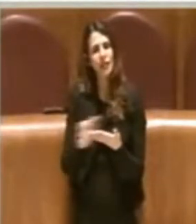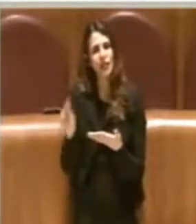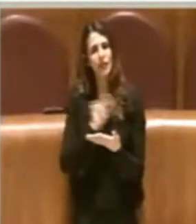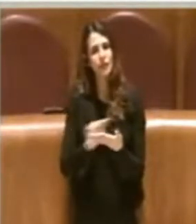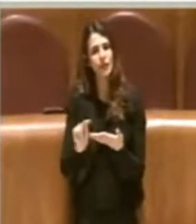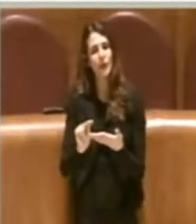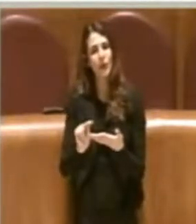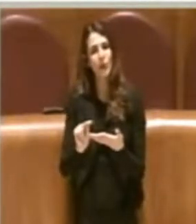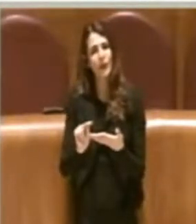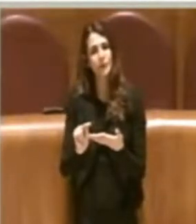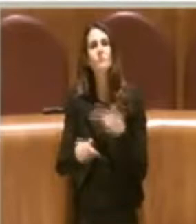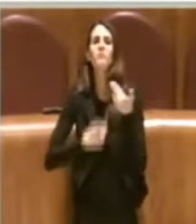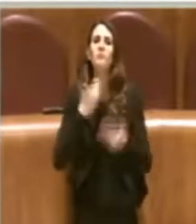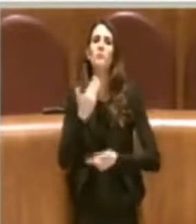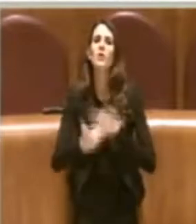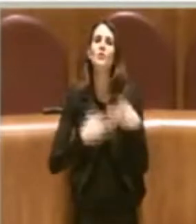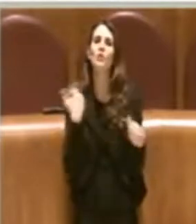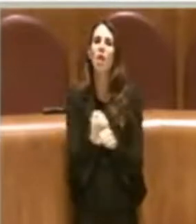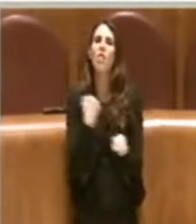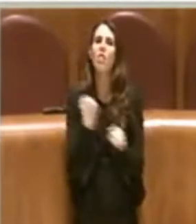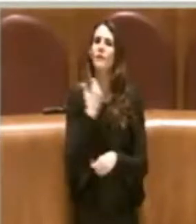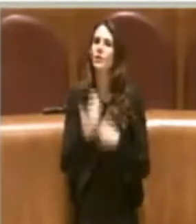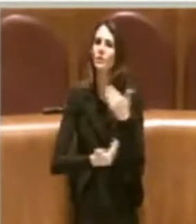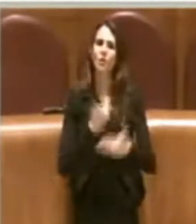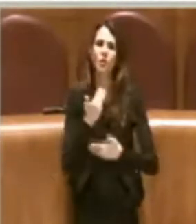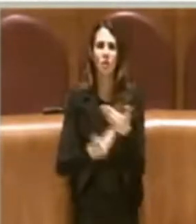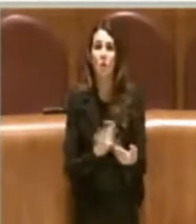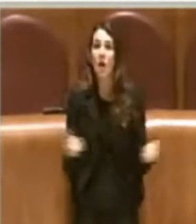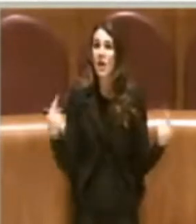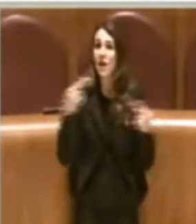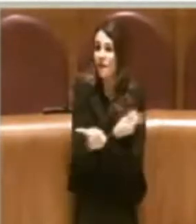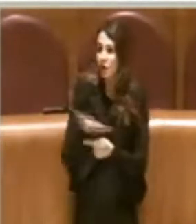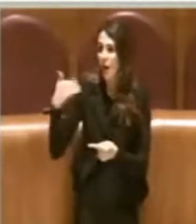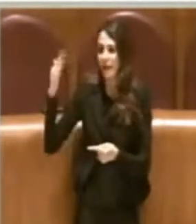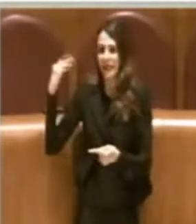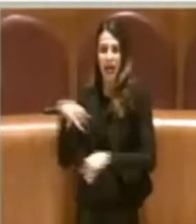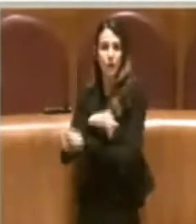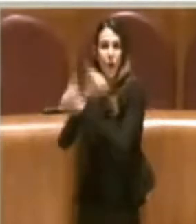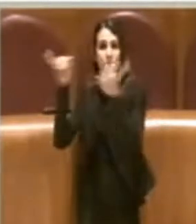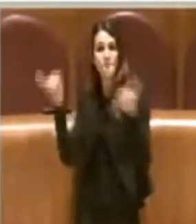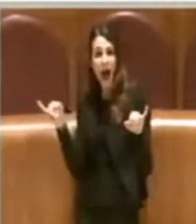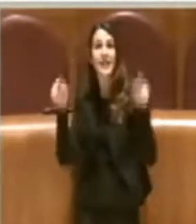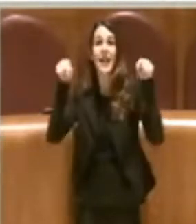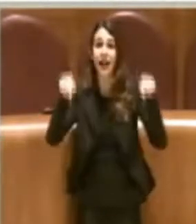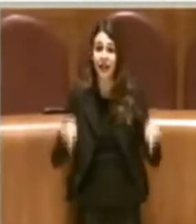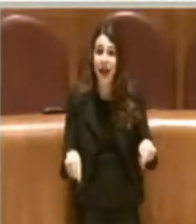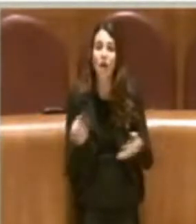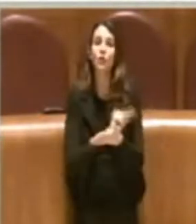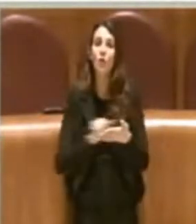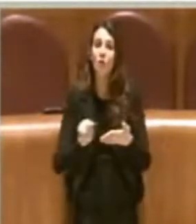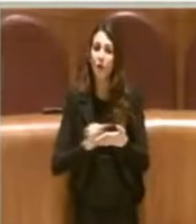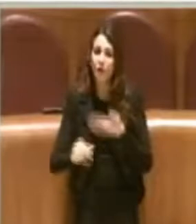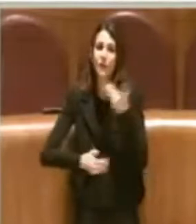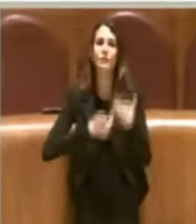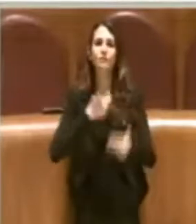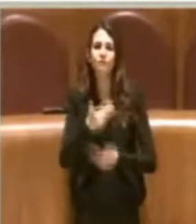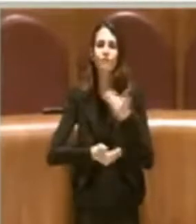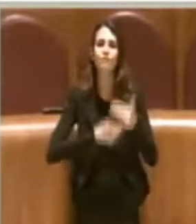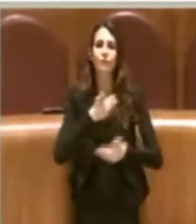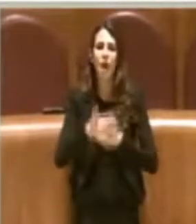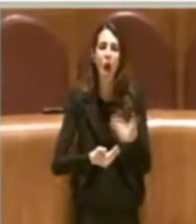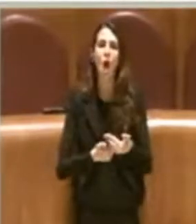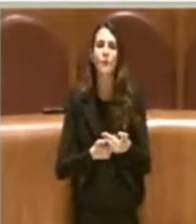proceduto, cosa che non mi risulta sia stata fatta mai in precedenza, ad escutere due di